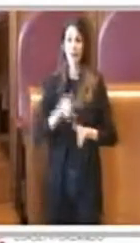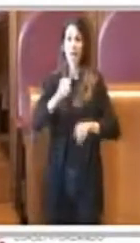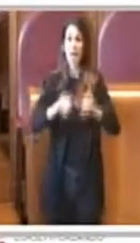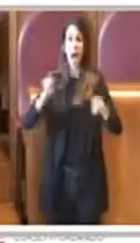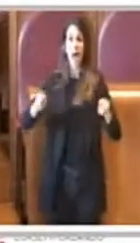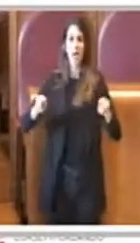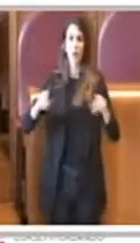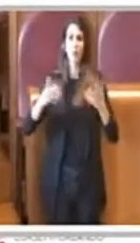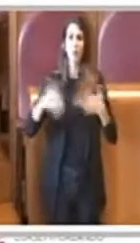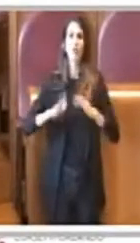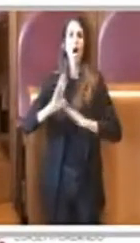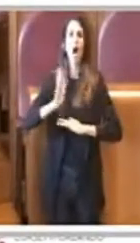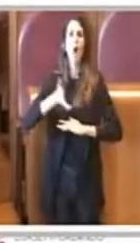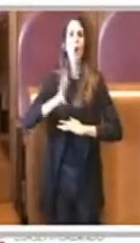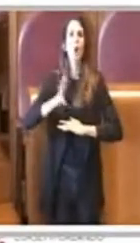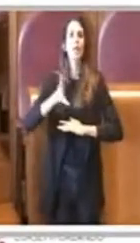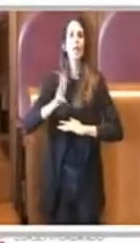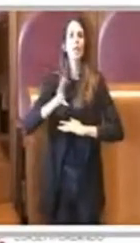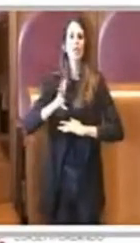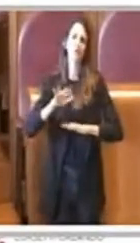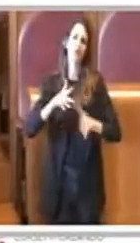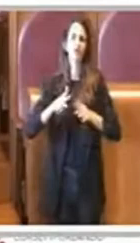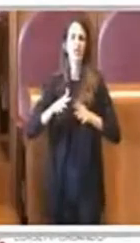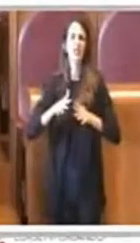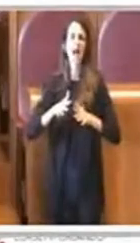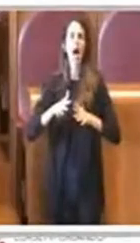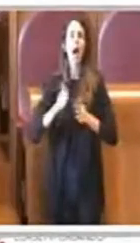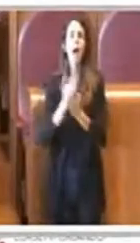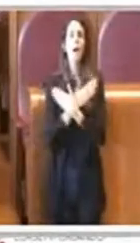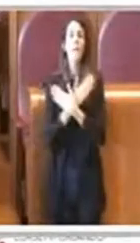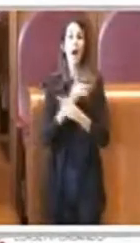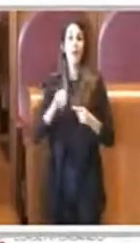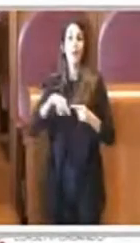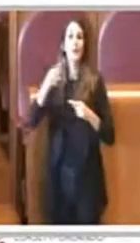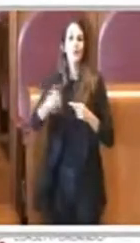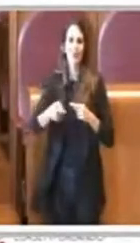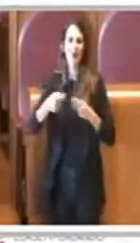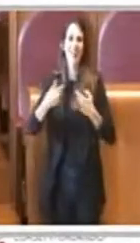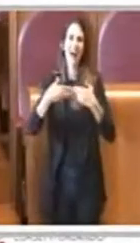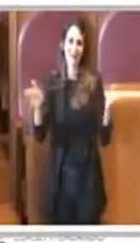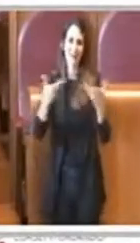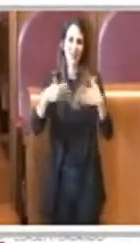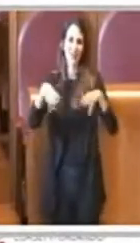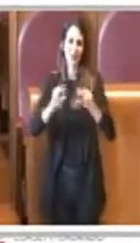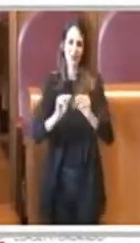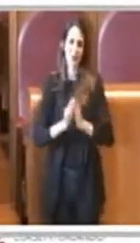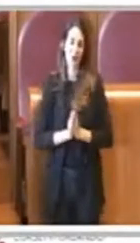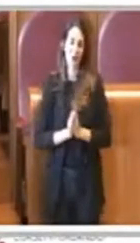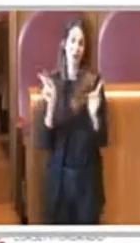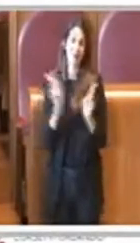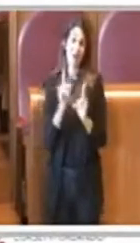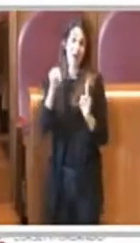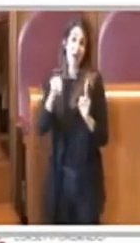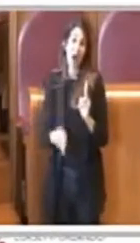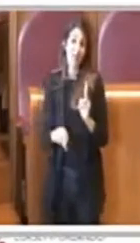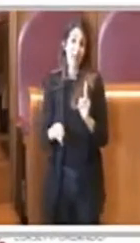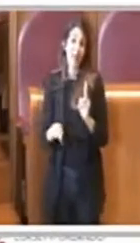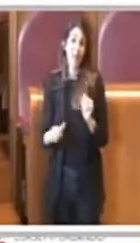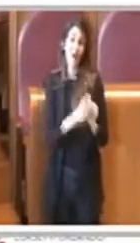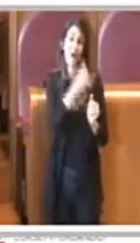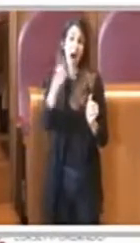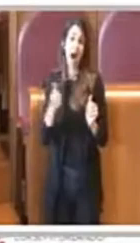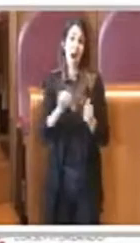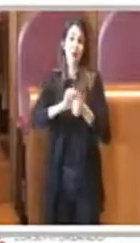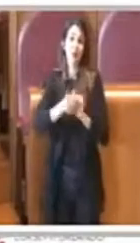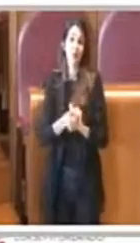attività dopo il 15 di maggio, però ecco, ormai siamo al termine dell'anno sportivo scolastico, quindi da